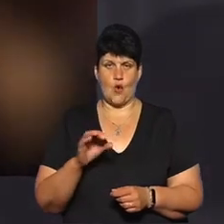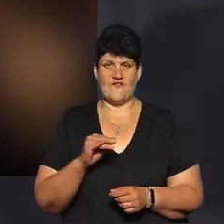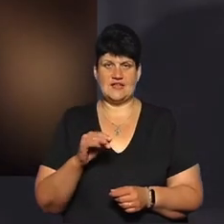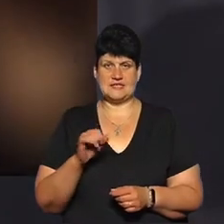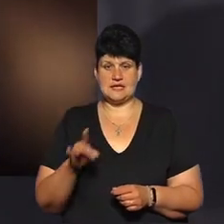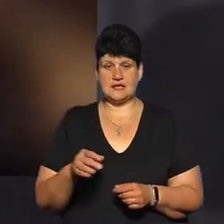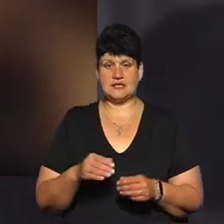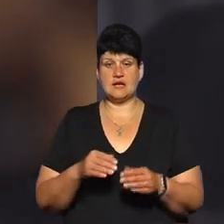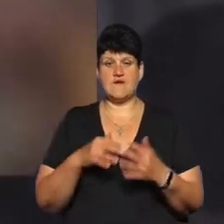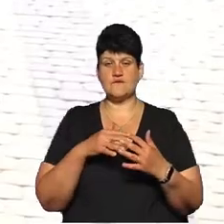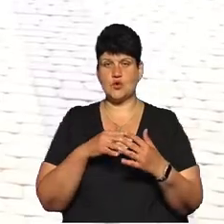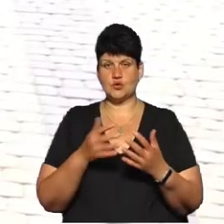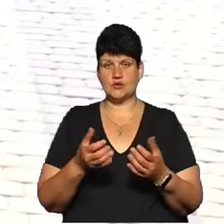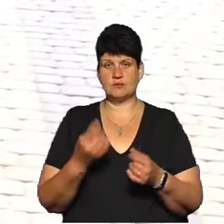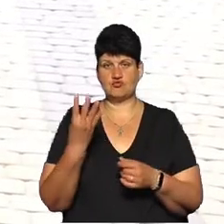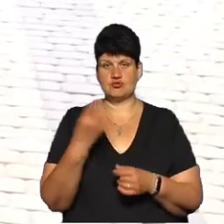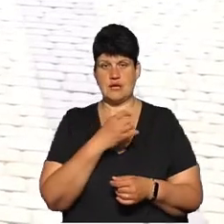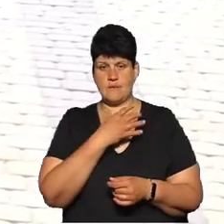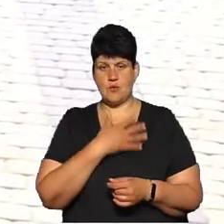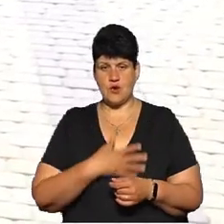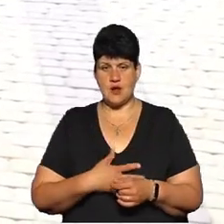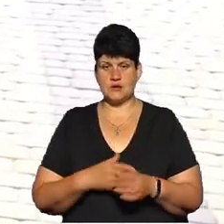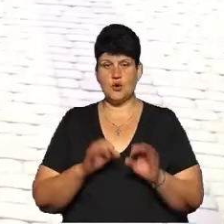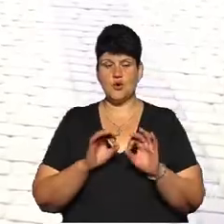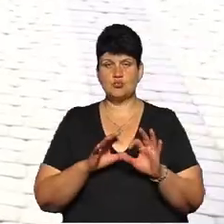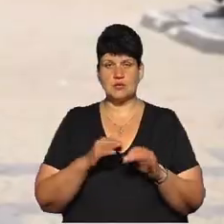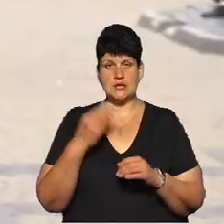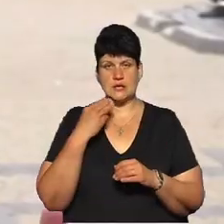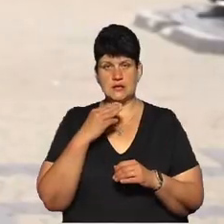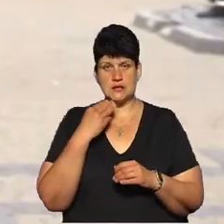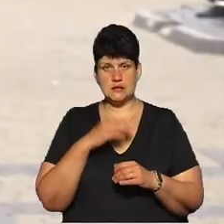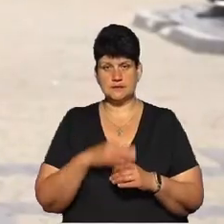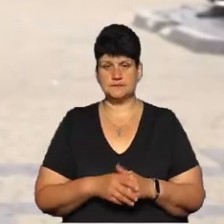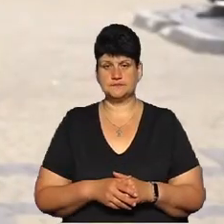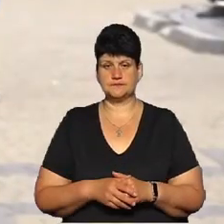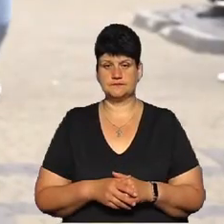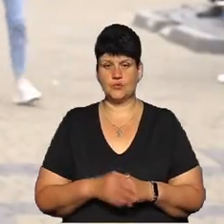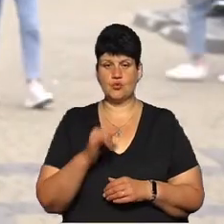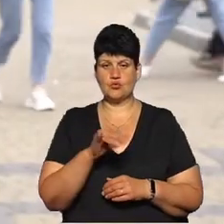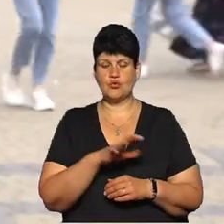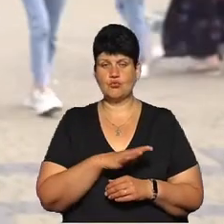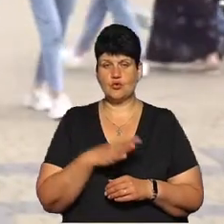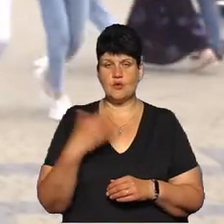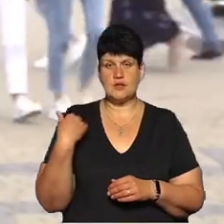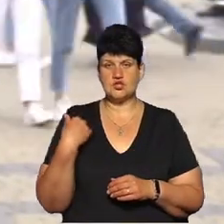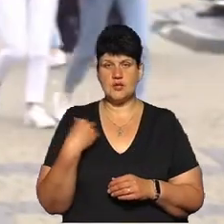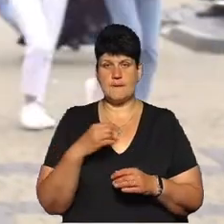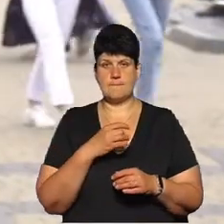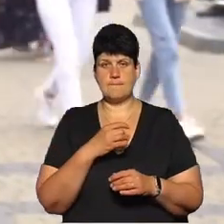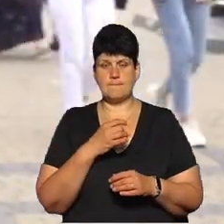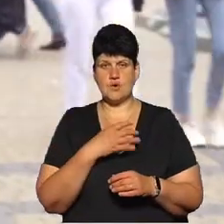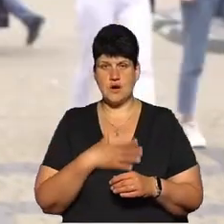Тимофей отримав 4 поранення, розповідає його тітка Галина Тимофей. У нього було плече поранене, груди, де